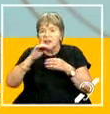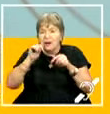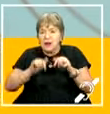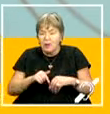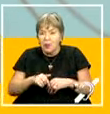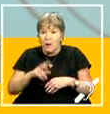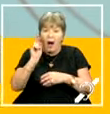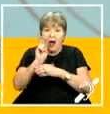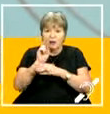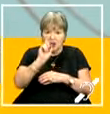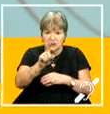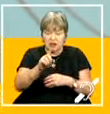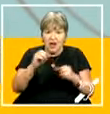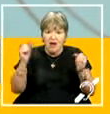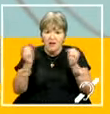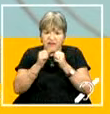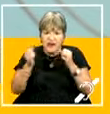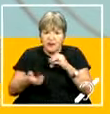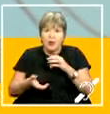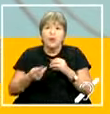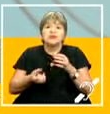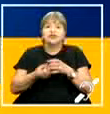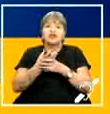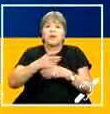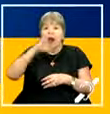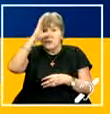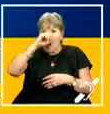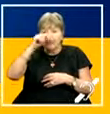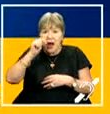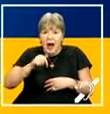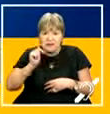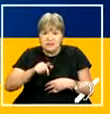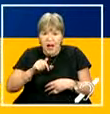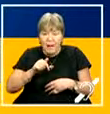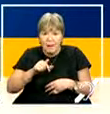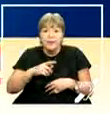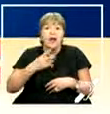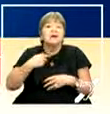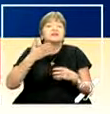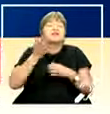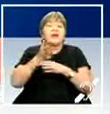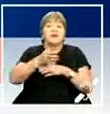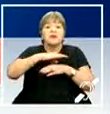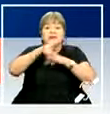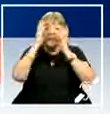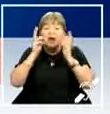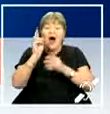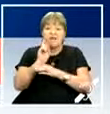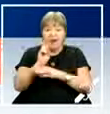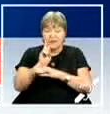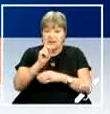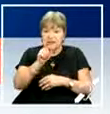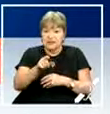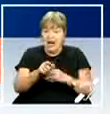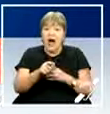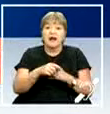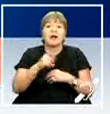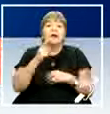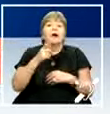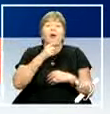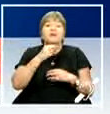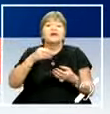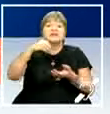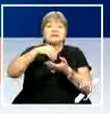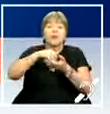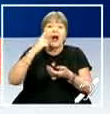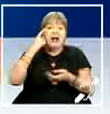Meteorologii avertizează că frigul se accentuează începând din această noapte. De altfel, ANM a emis în această dimineață o avertizare meteorologică în care sunt incluse